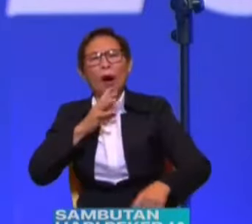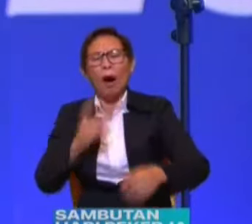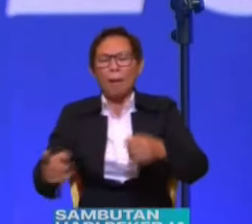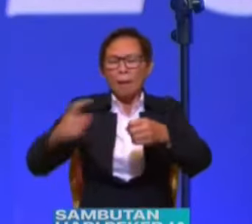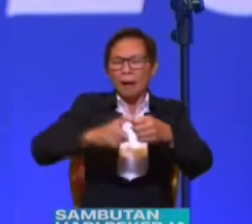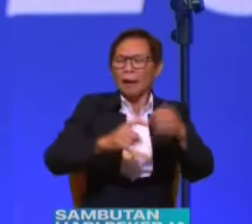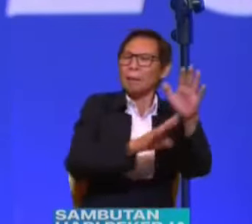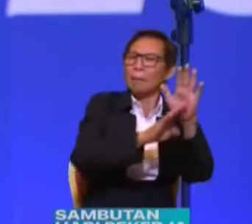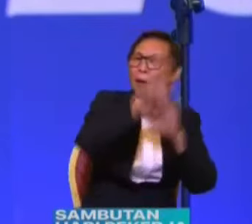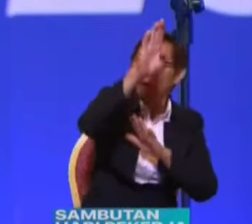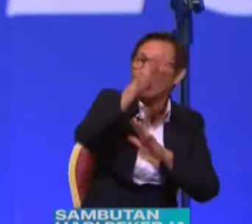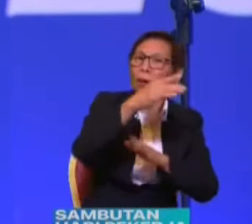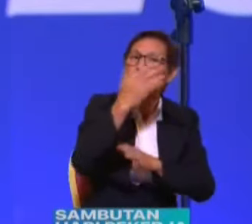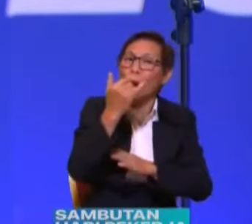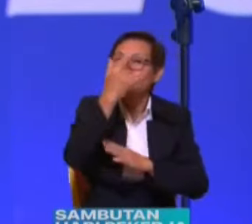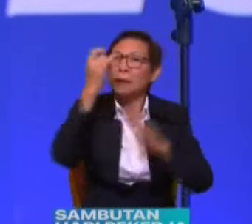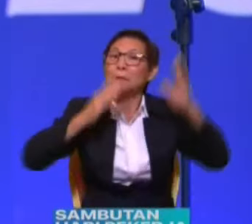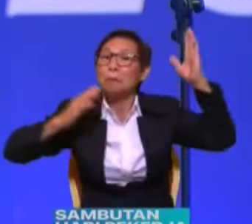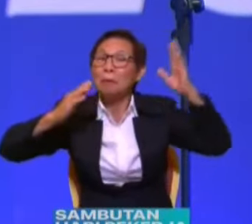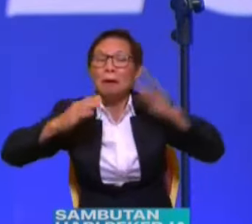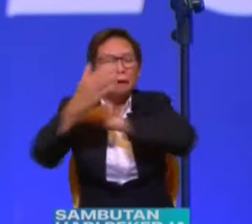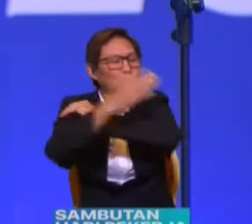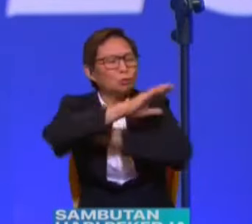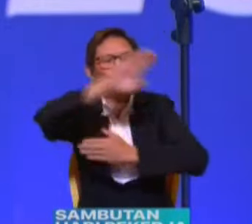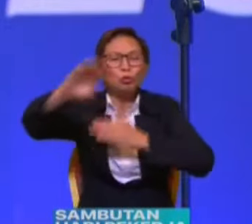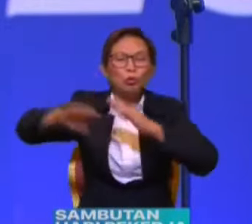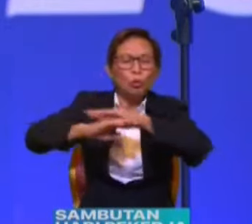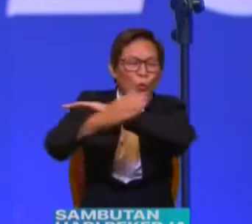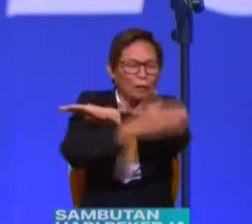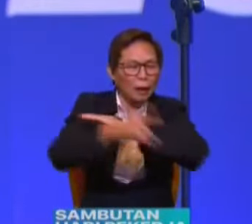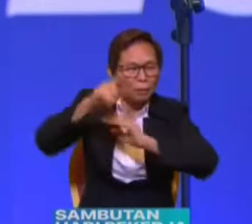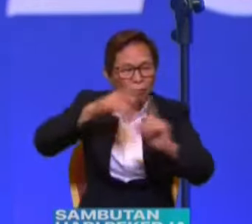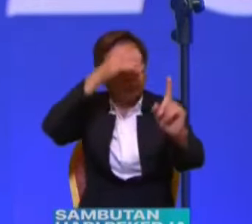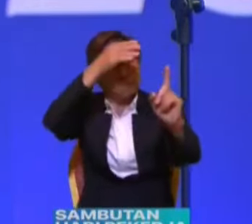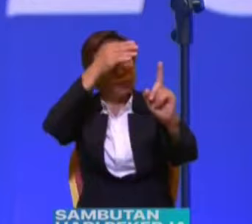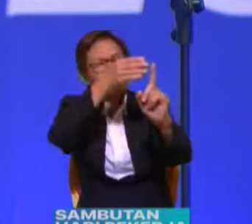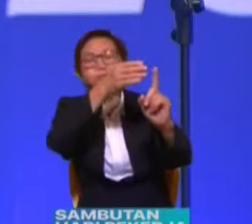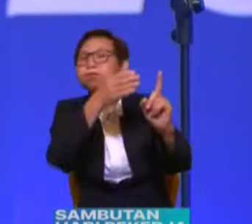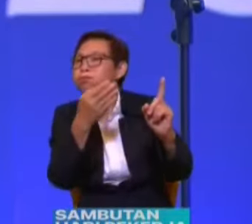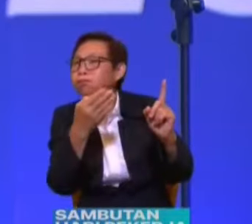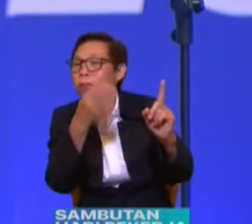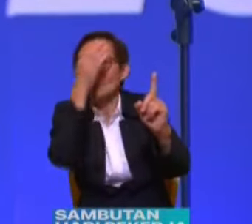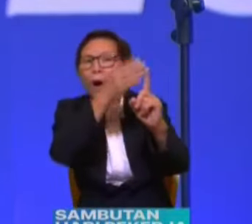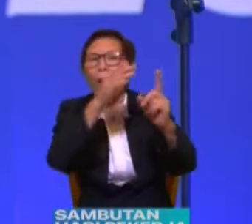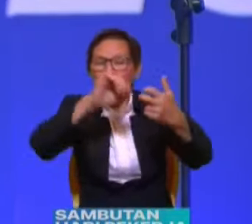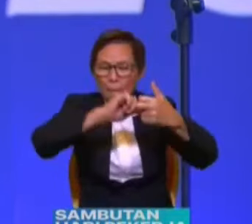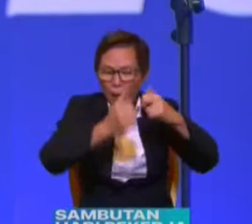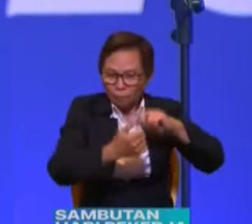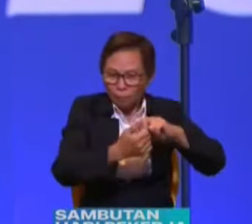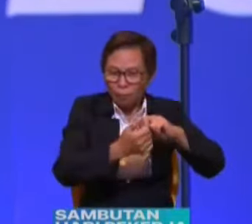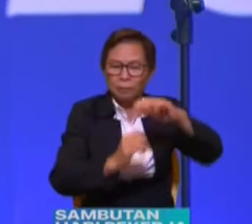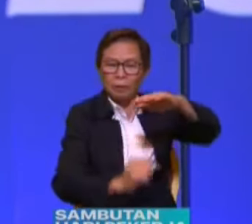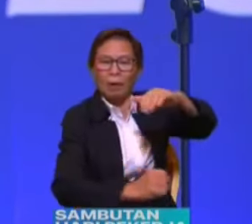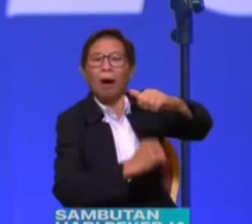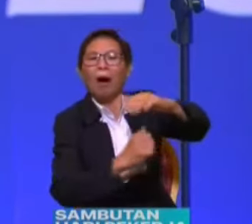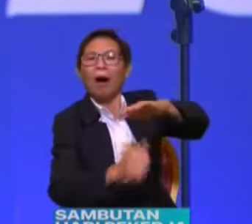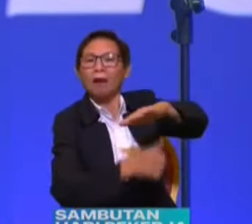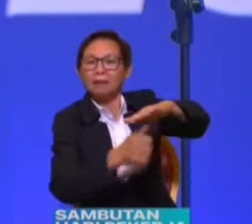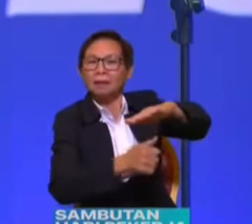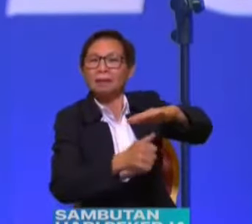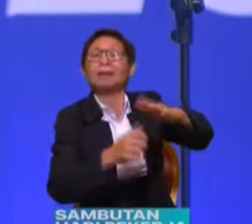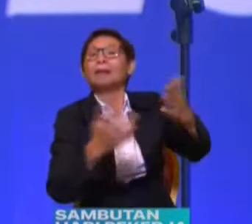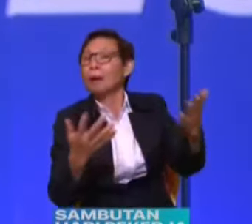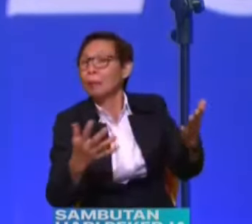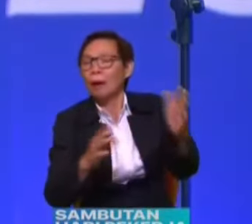kerana negara manapun harus berteraskan kepada isu yang agak fundamental, iaitu